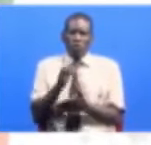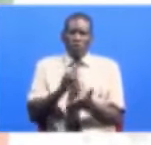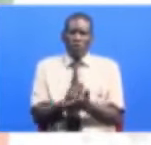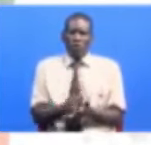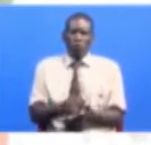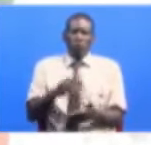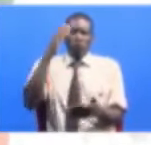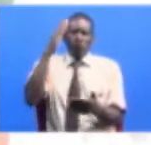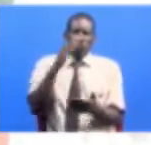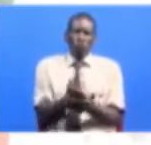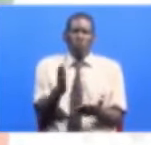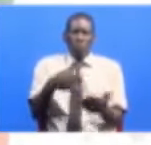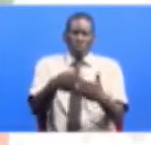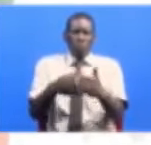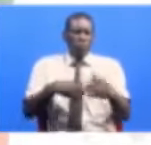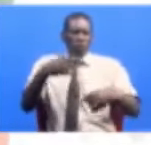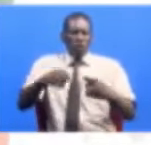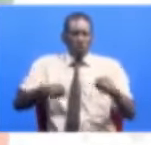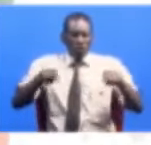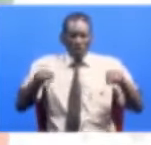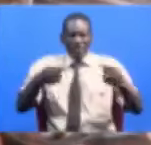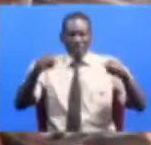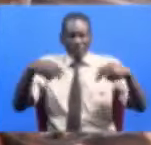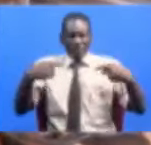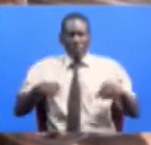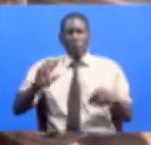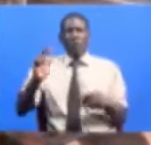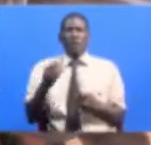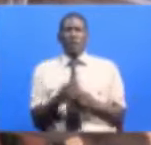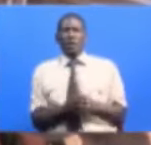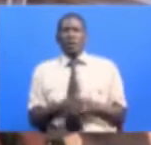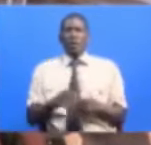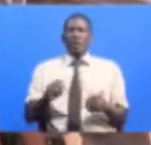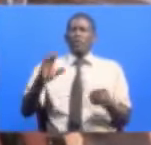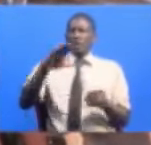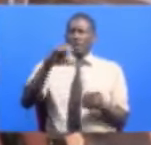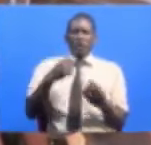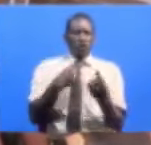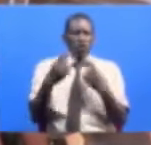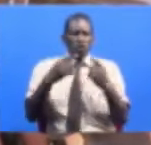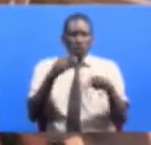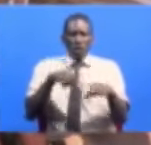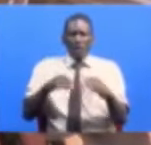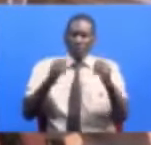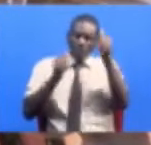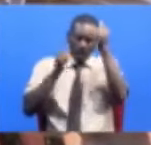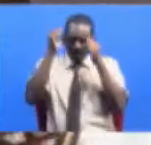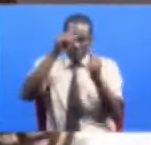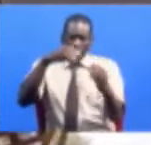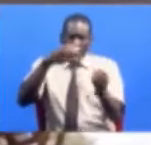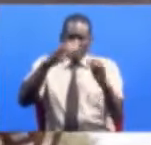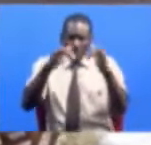them before they continue hurting the people of Kenya. Kibiki alizungumza katika kambi ya majeshi iliyoko